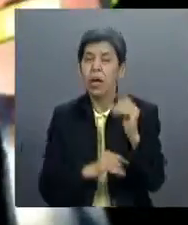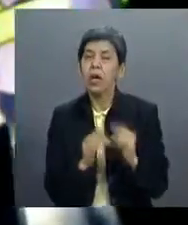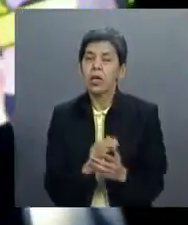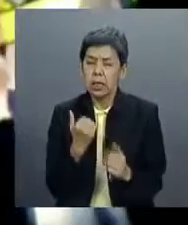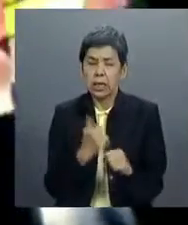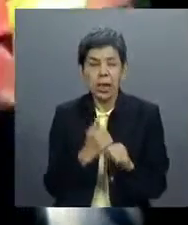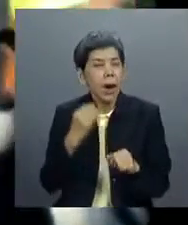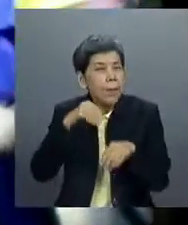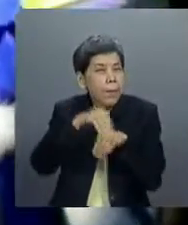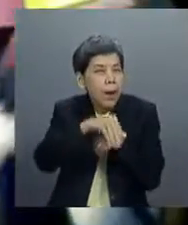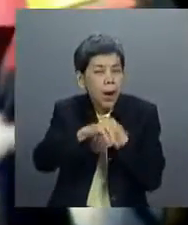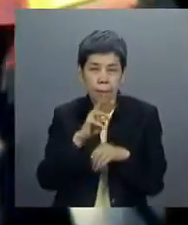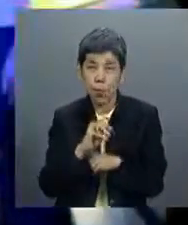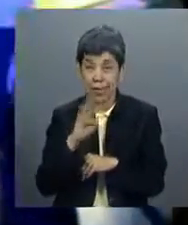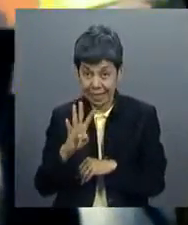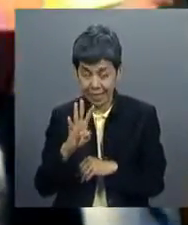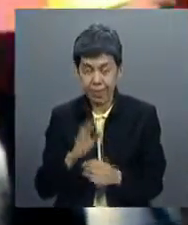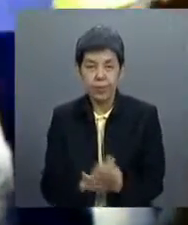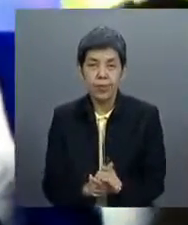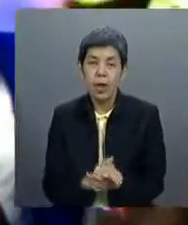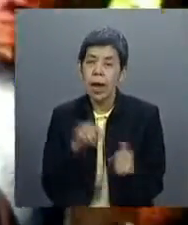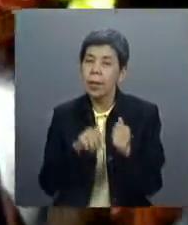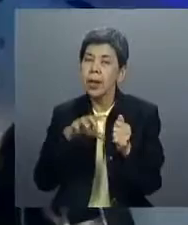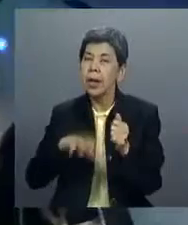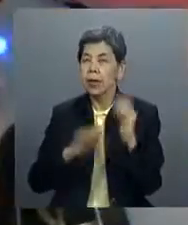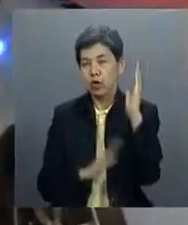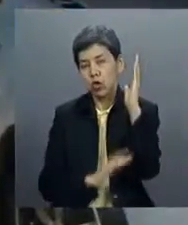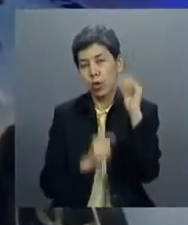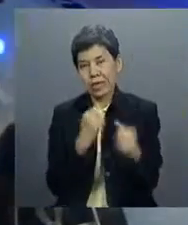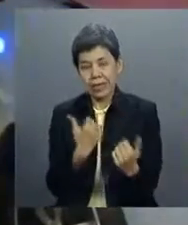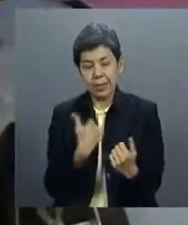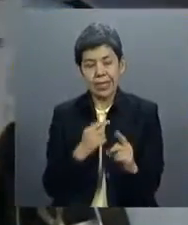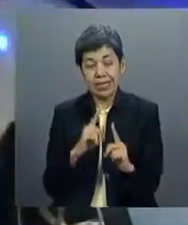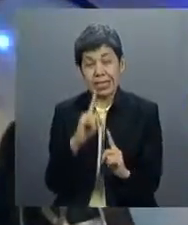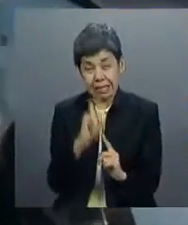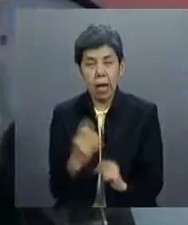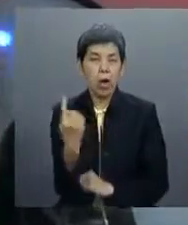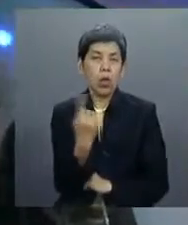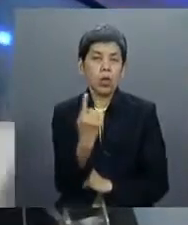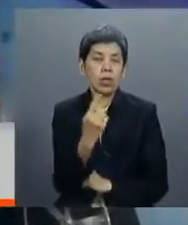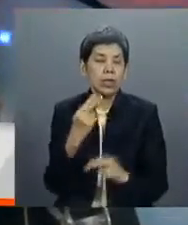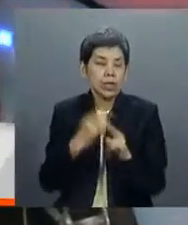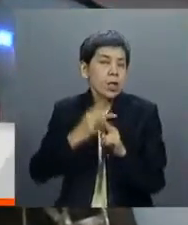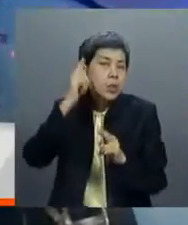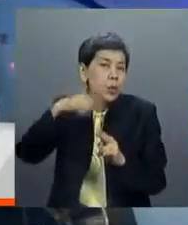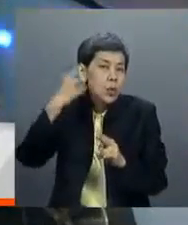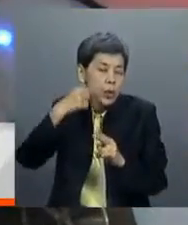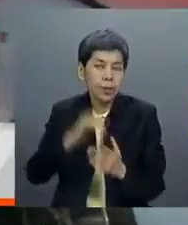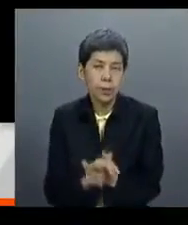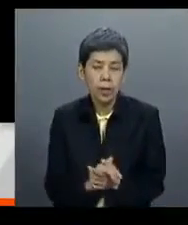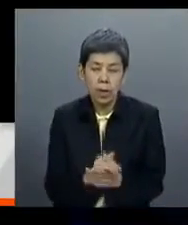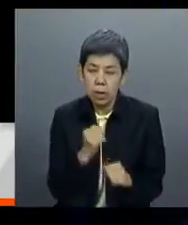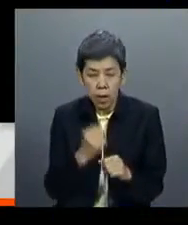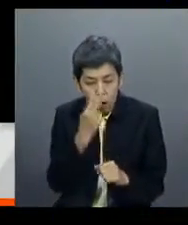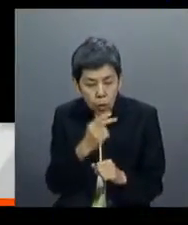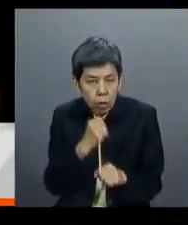บ้านคลองพรหมู่ที่4ตำบลวังใหม่อำเภอเมืองชุมพรทำให้มีผู้เสียชีวิต1คนคือนางจันทรานุ้ยรุ่นเจ้าหน้า